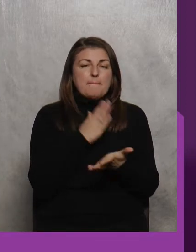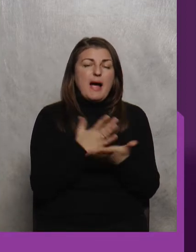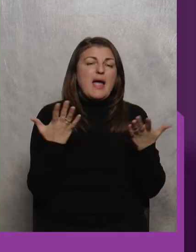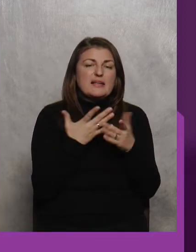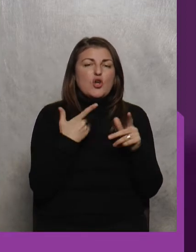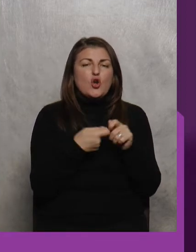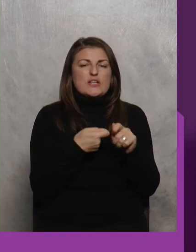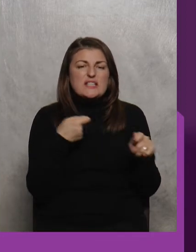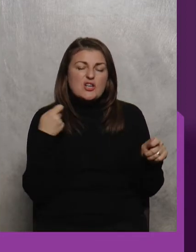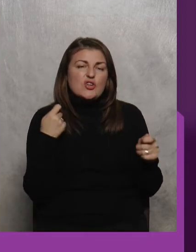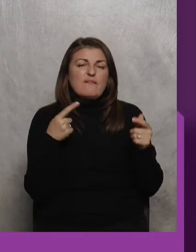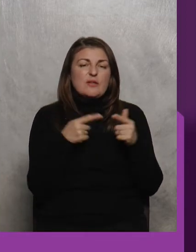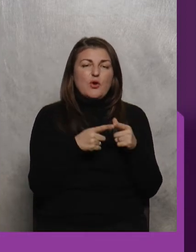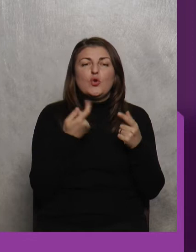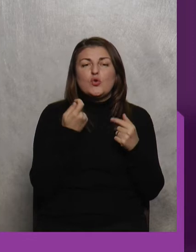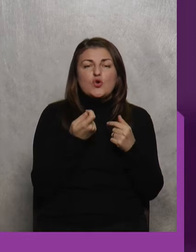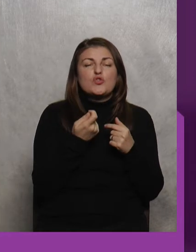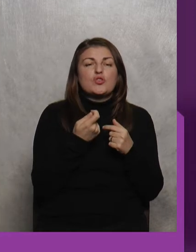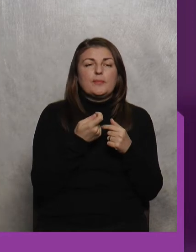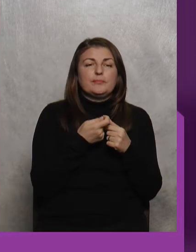якісь розтяження. Відповідно,